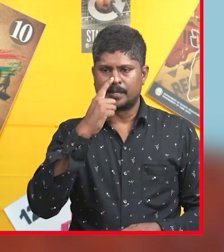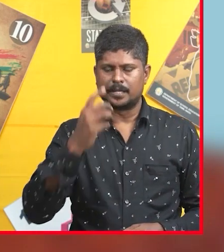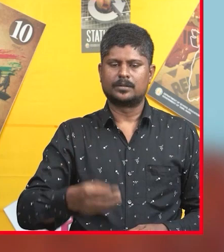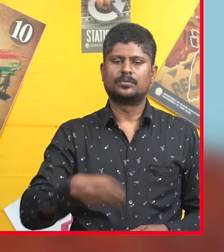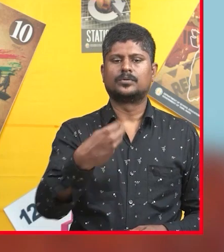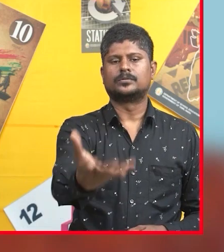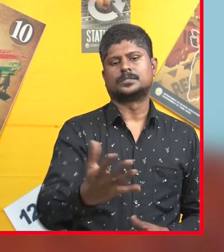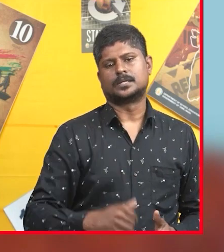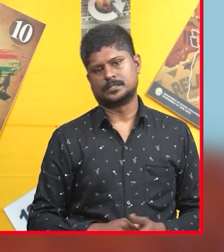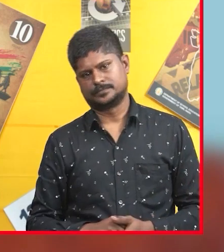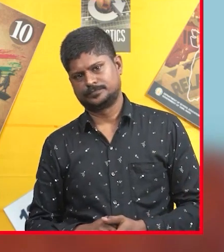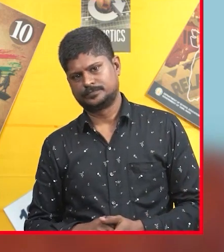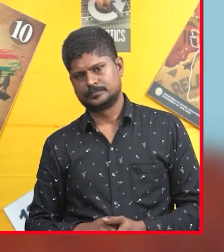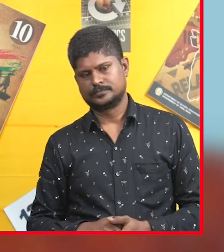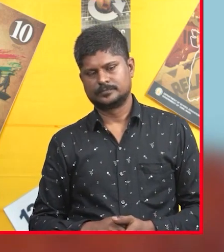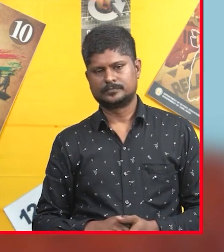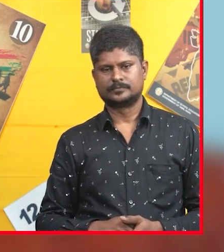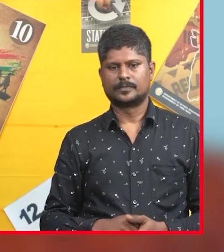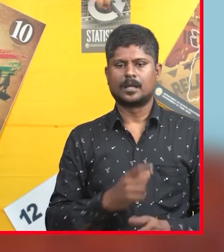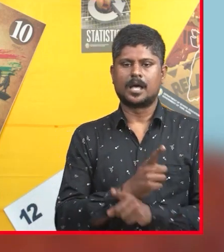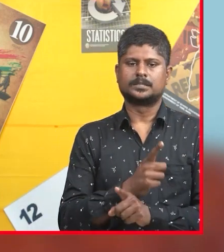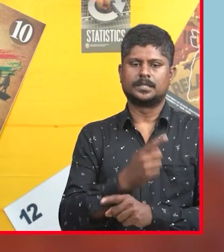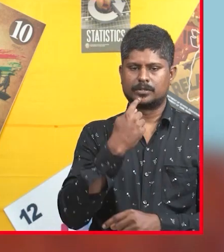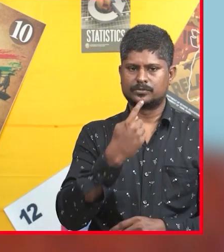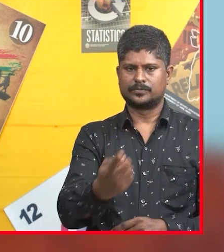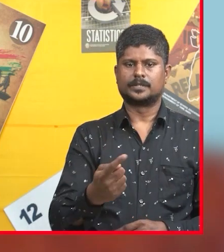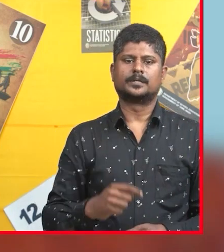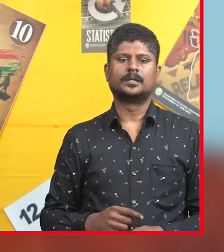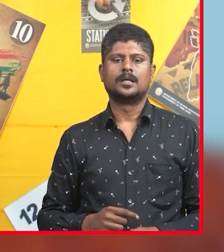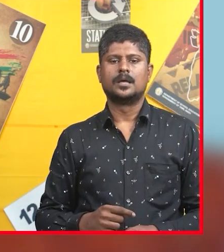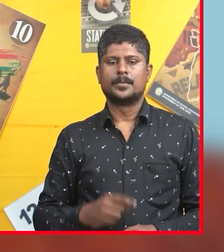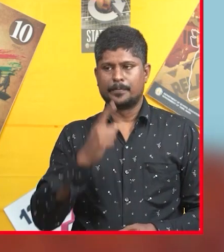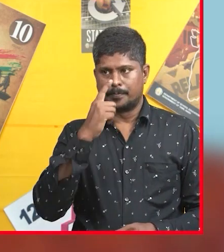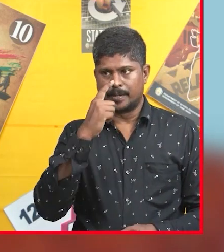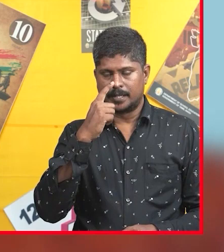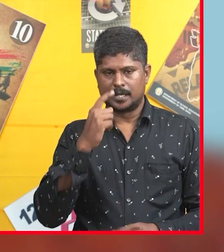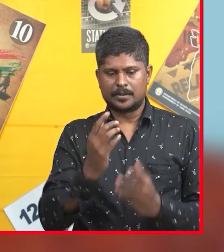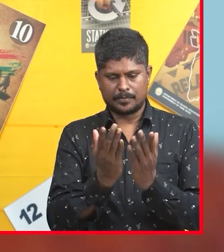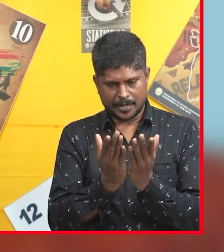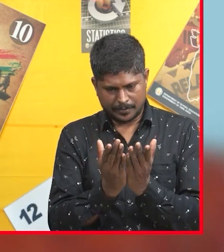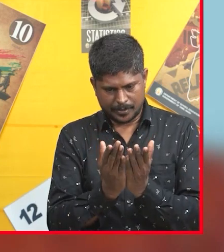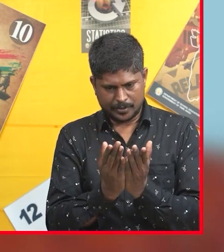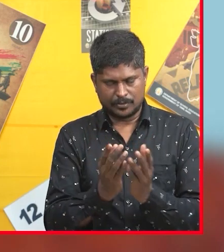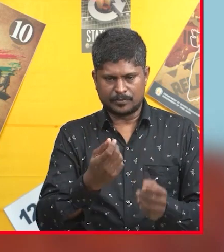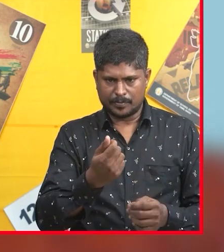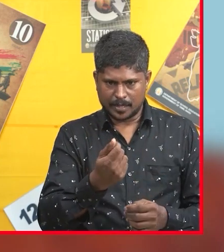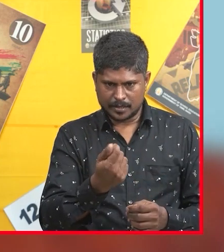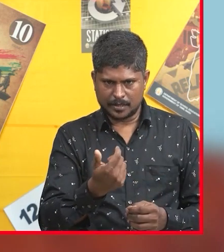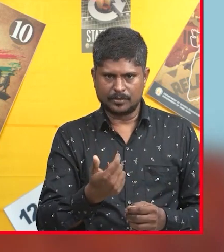பெண்கள். சரிங்களா? எப்படி சொல்லியிருக்காரு கம்பர், கோசல நாட்டு பெண்கள் கல்வியிலையும்